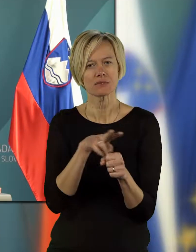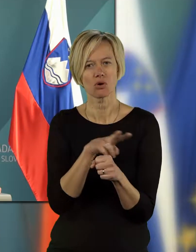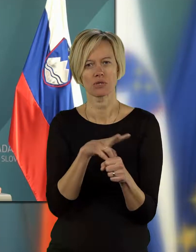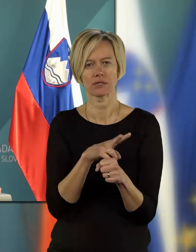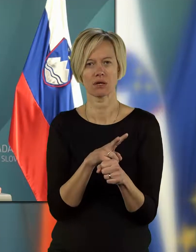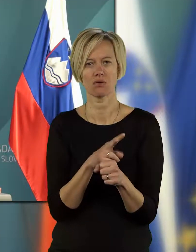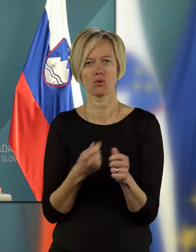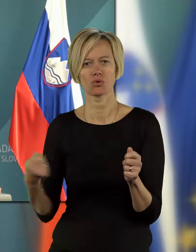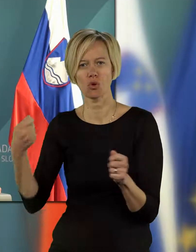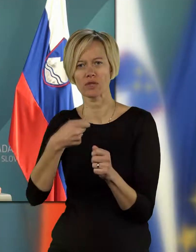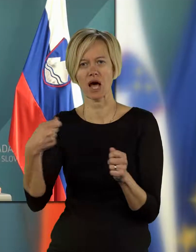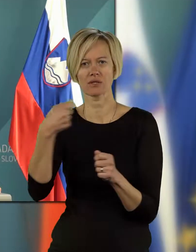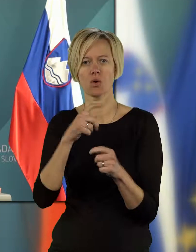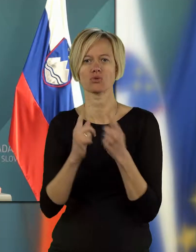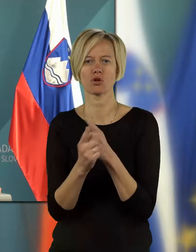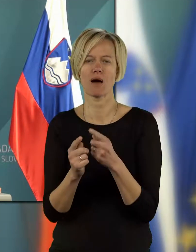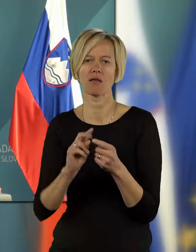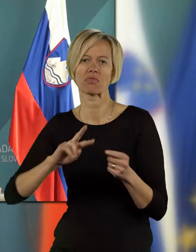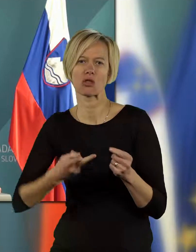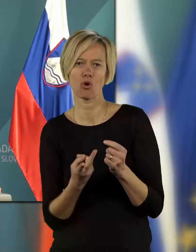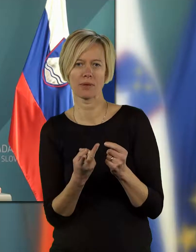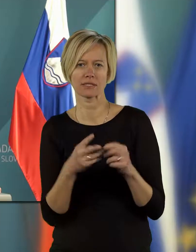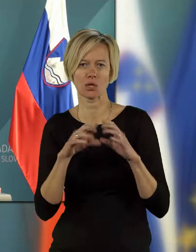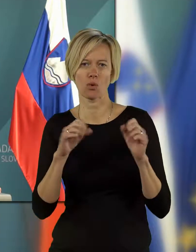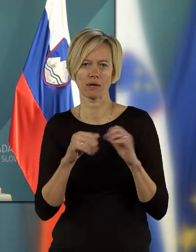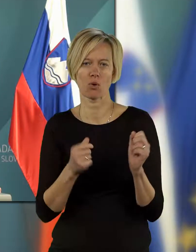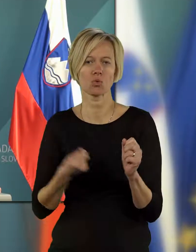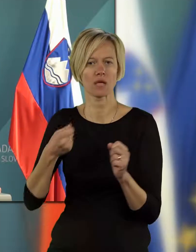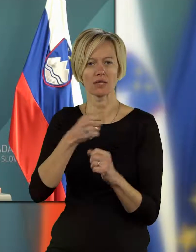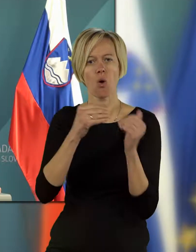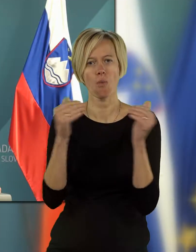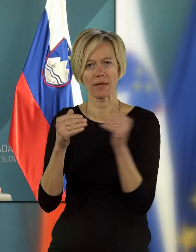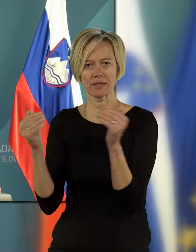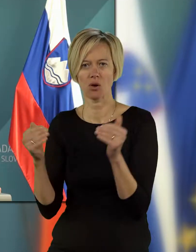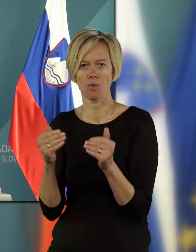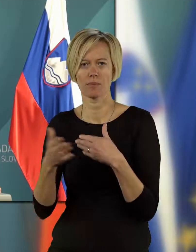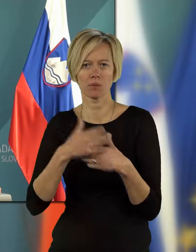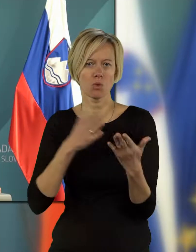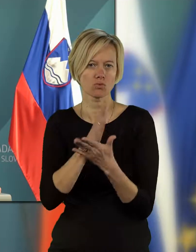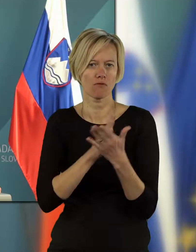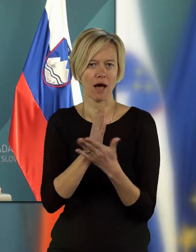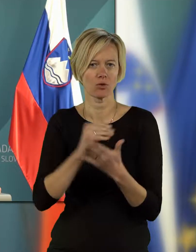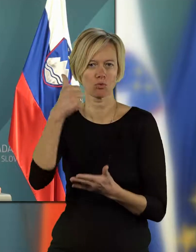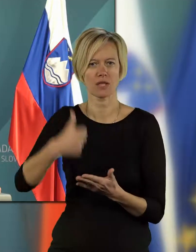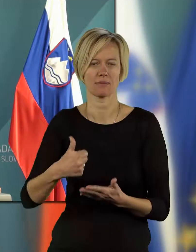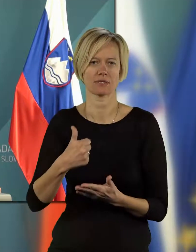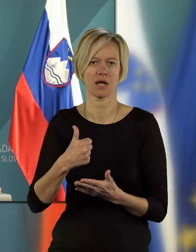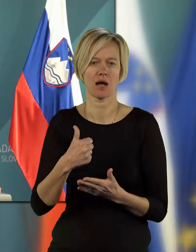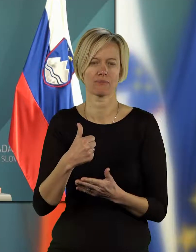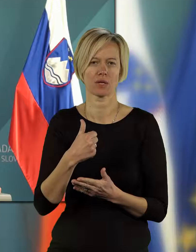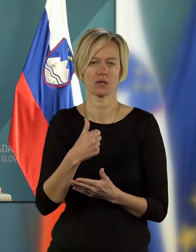izpolnitev dodatnih oziroma nadomestnih ukrepov, dodatnih omejitev pri poslovanju posameznega